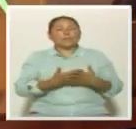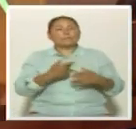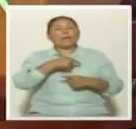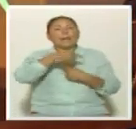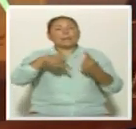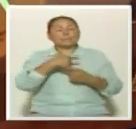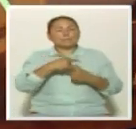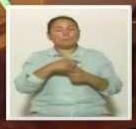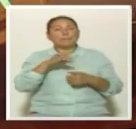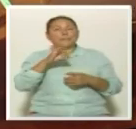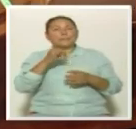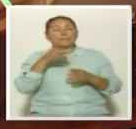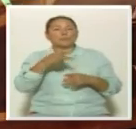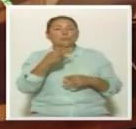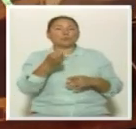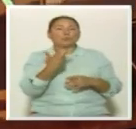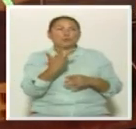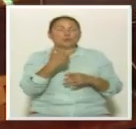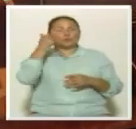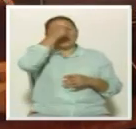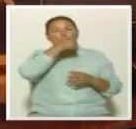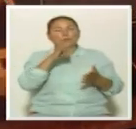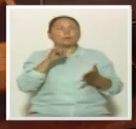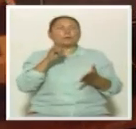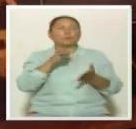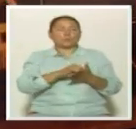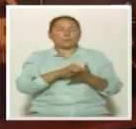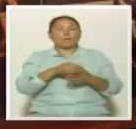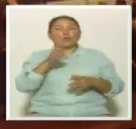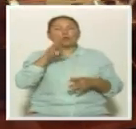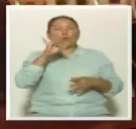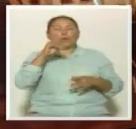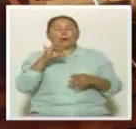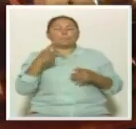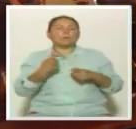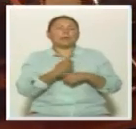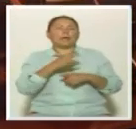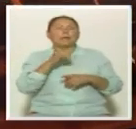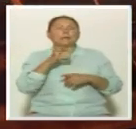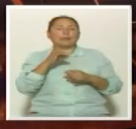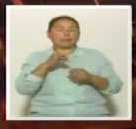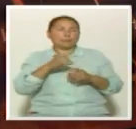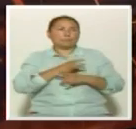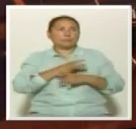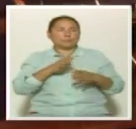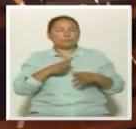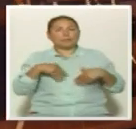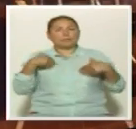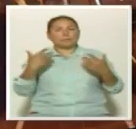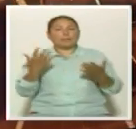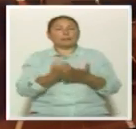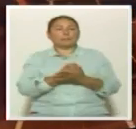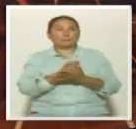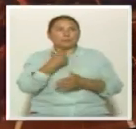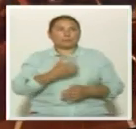кәсіби мереке 2013 жылы бекітілген. Осы ретте аймақ басшысы Нұрлан Ноғаев бірқатар мемлекеттік қызметкерін марапаттап алғыс